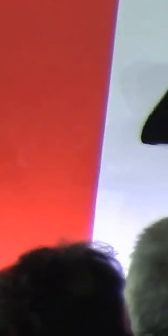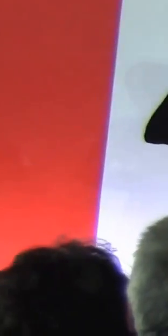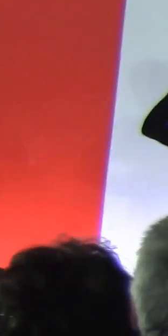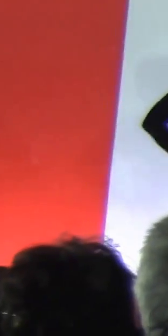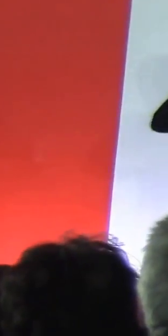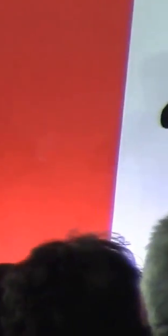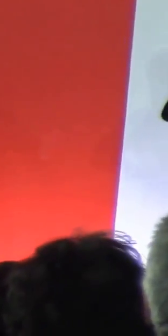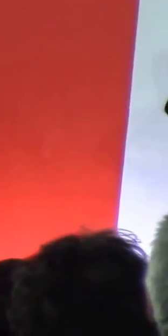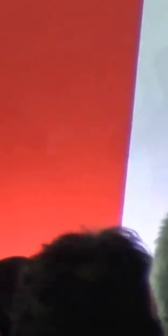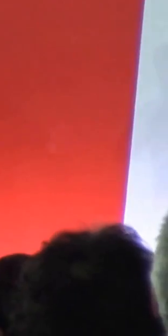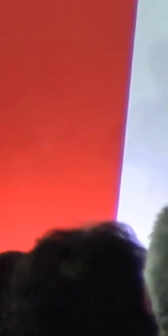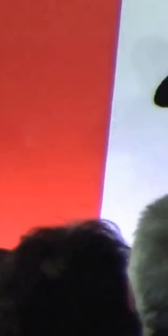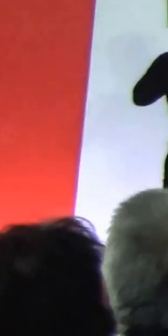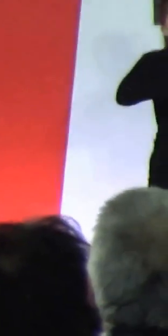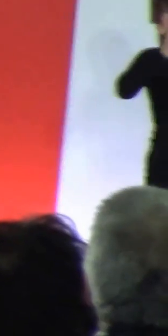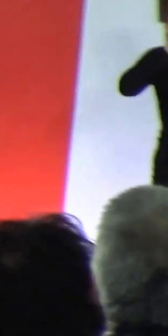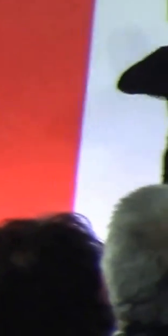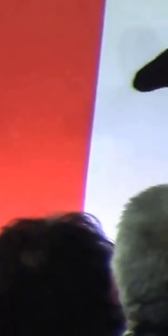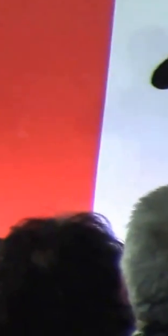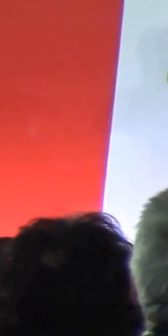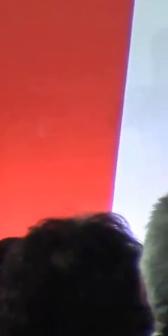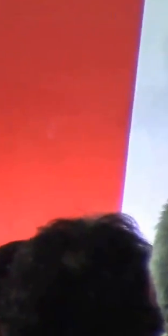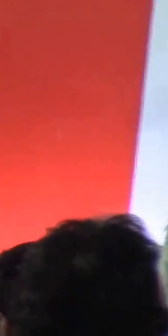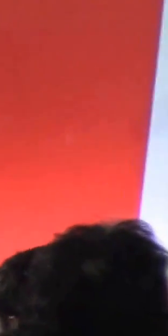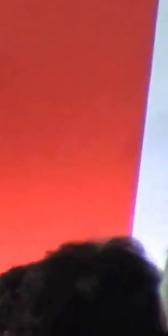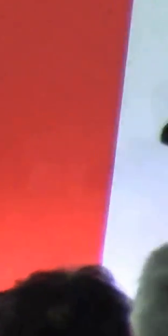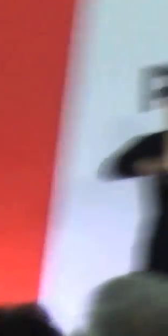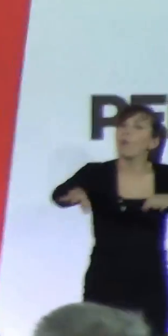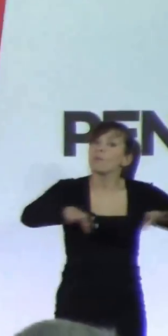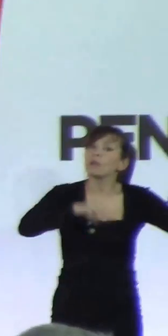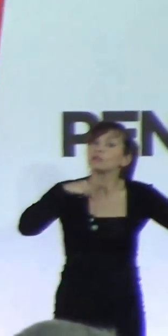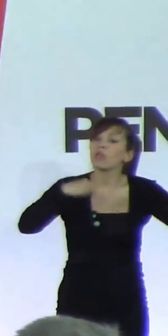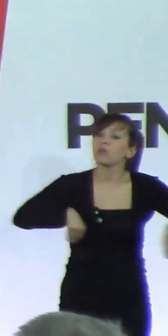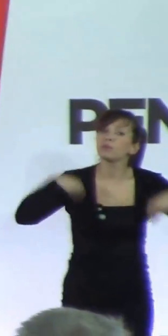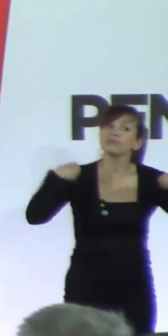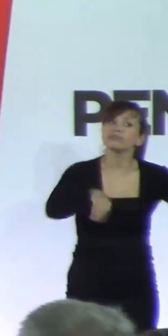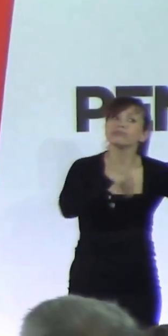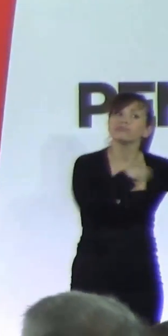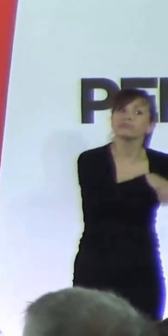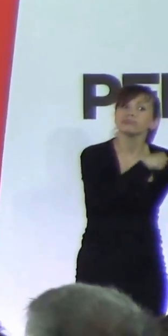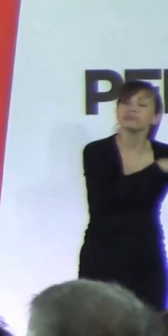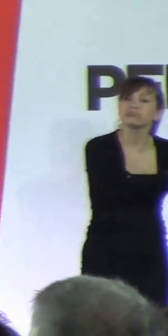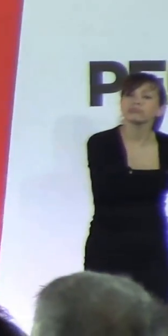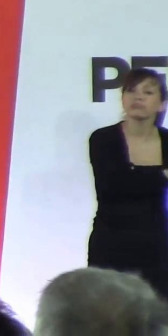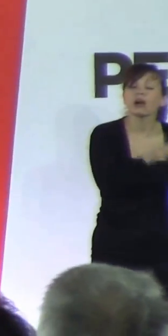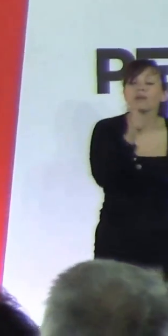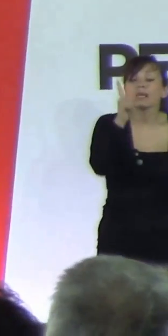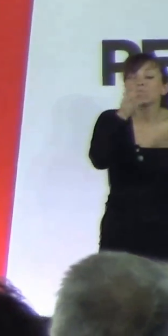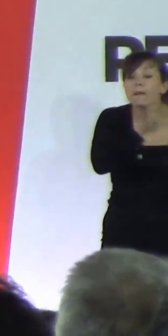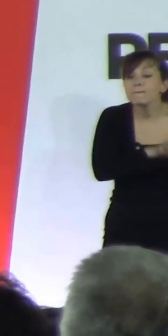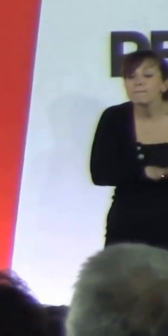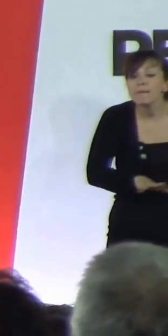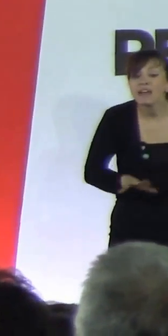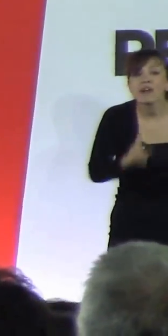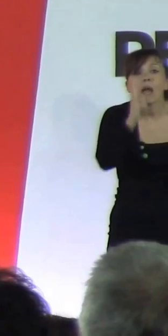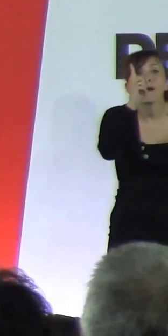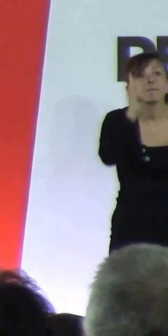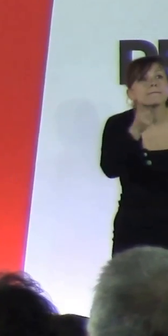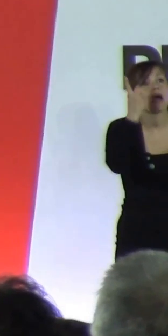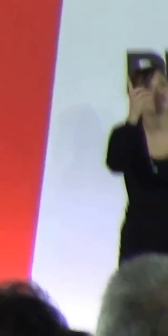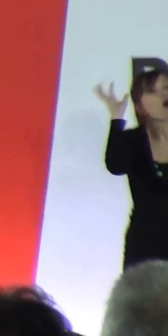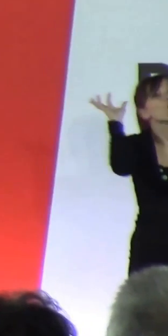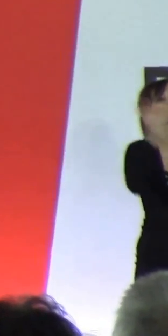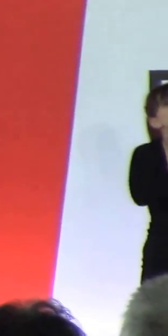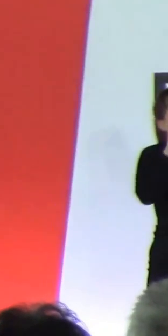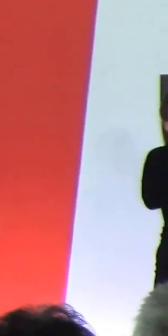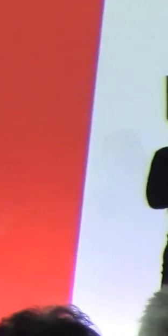περιφέρεια της εκχώρησης δημόσιας περιουσίας. Την περιφέρεια που μια βροχή αρκεί για να χαθούν